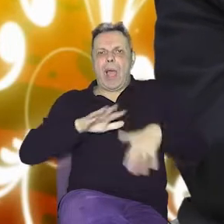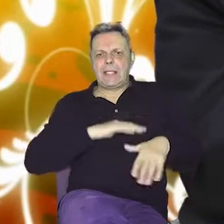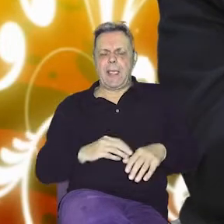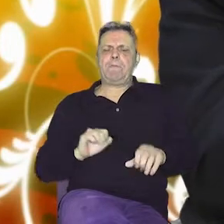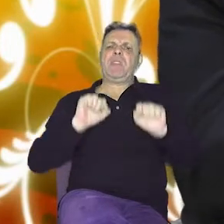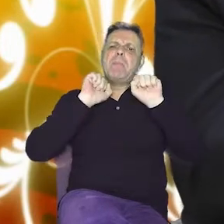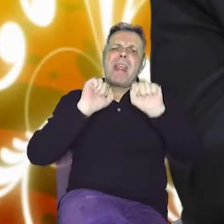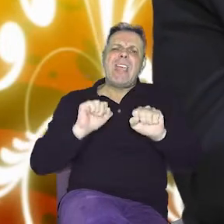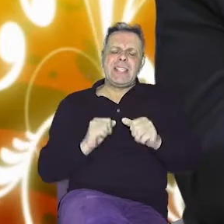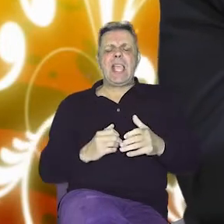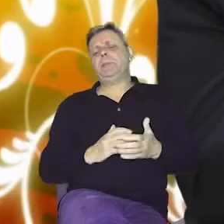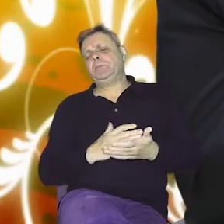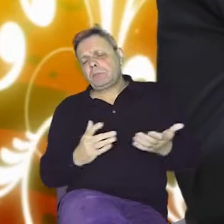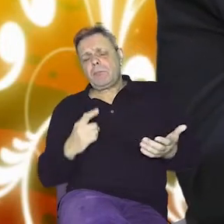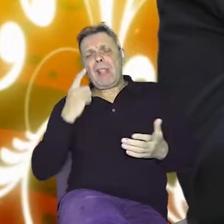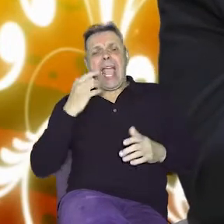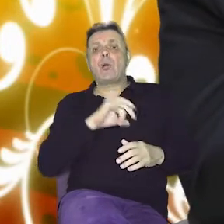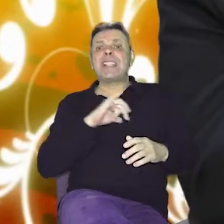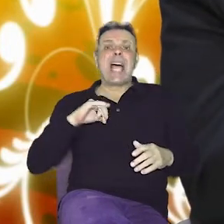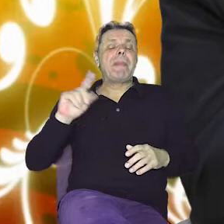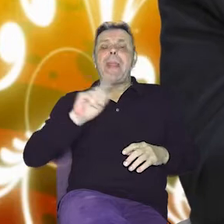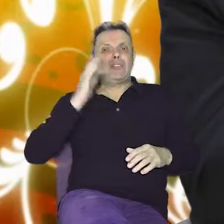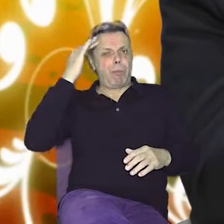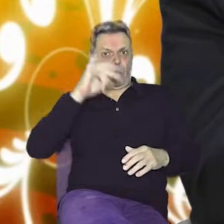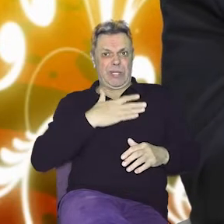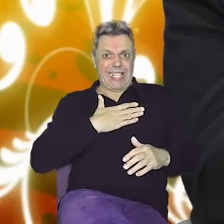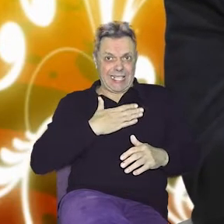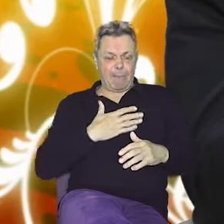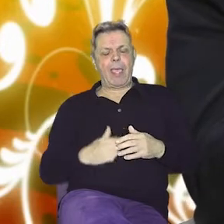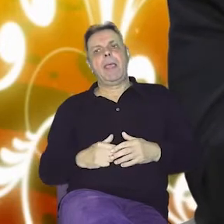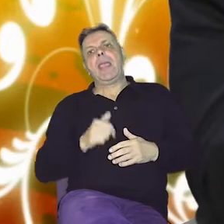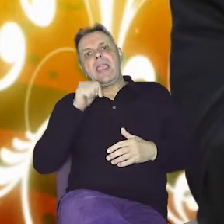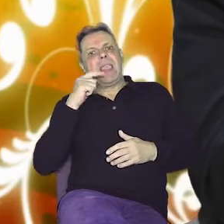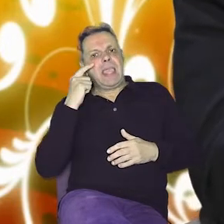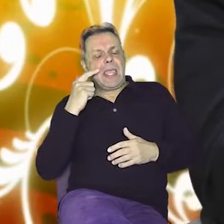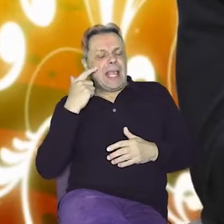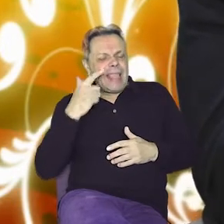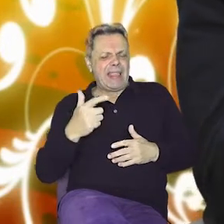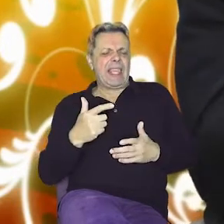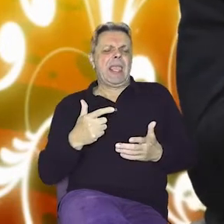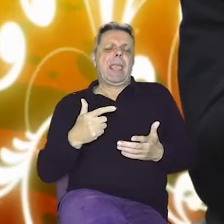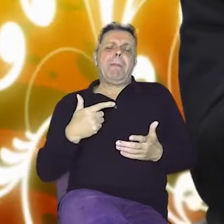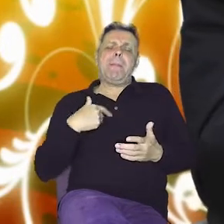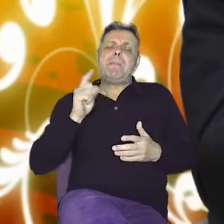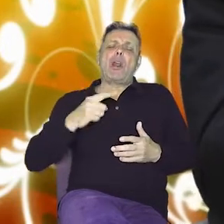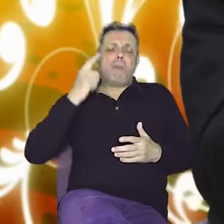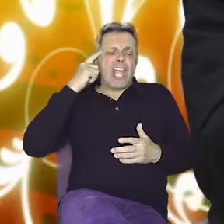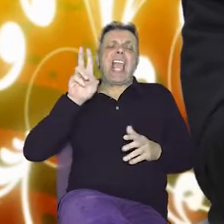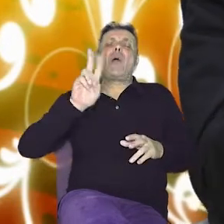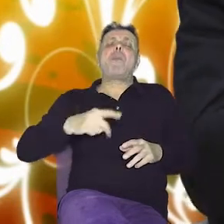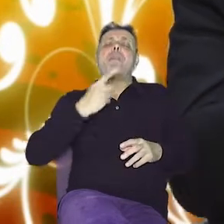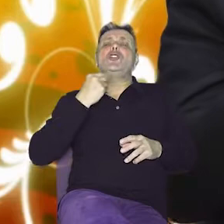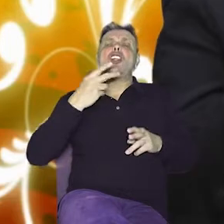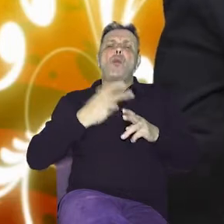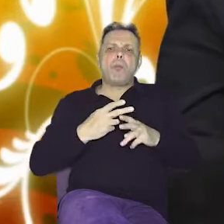Dakle, prevencija u svakom slučaju, ako se sami nećemo brinuti za sebe i gledati, moramo znati, ako imamo šećer,